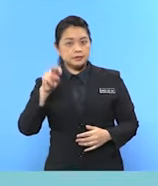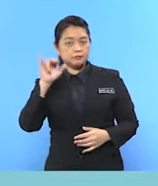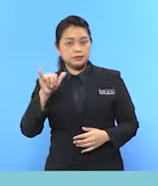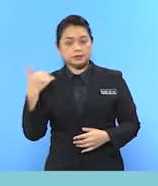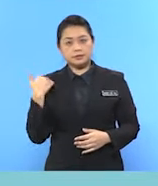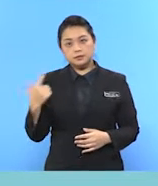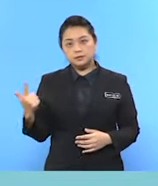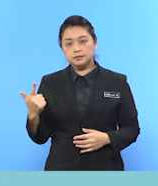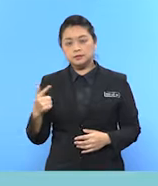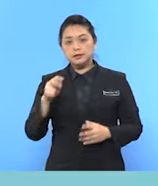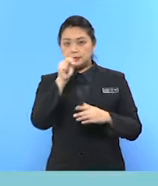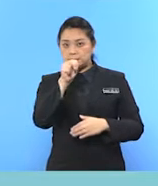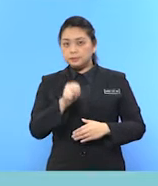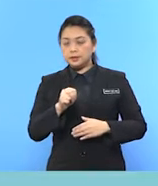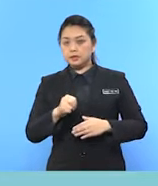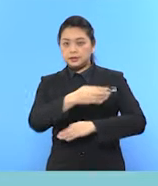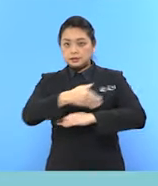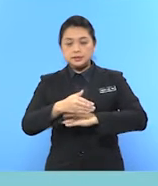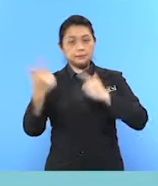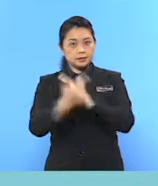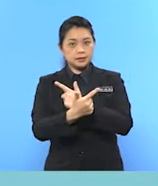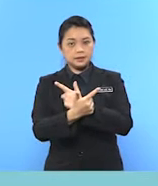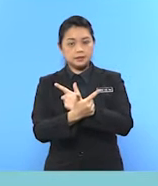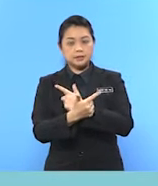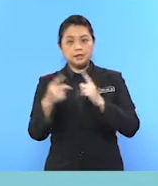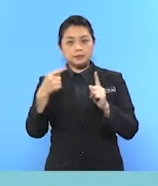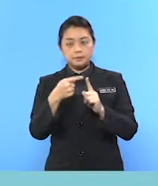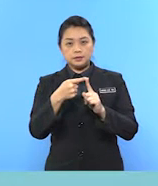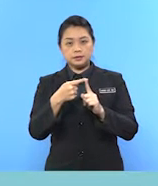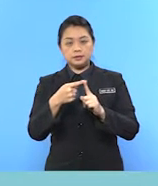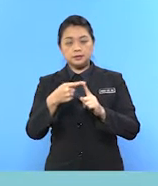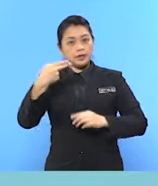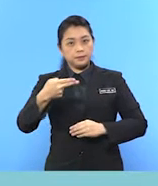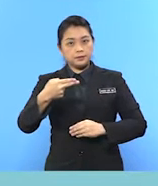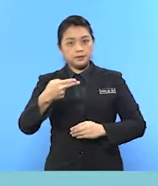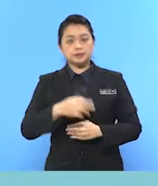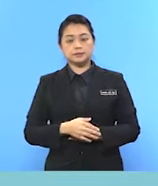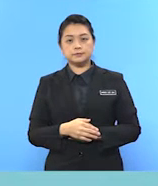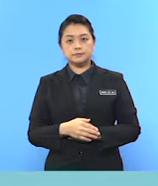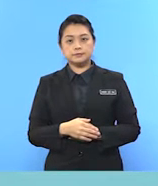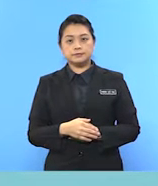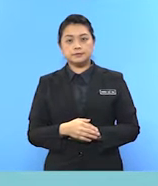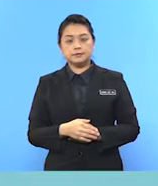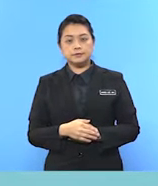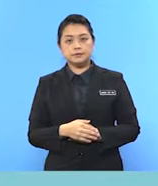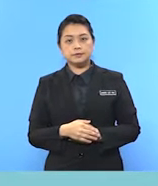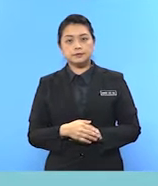Sin Y ialah nisbah sisi bertentangan kepada hipotenus,